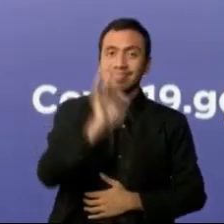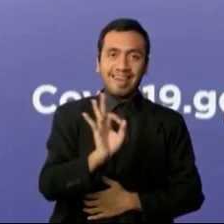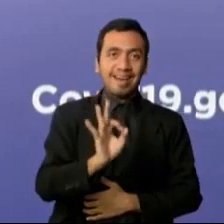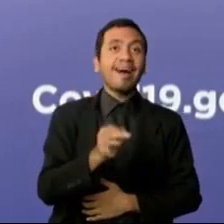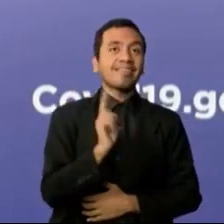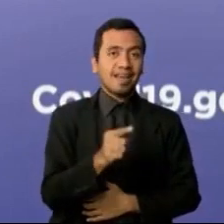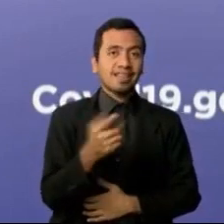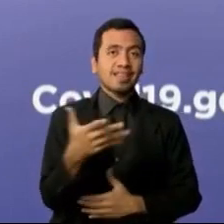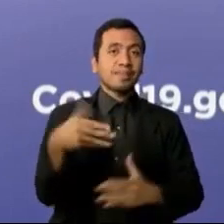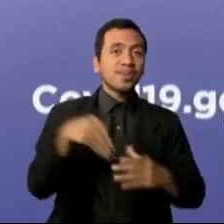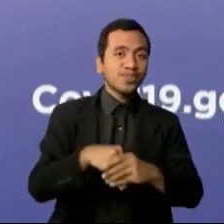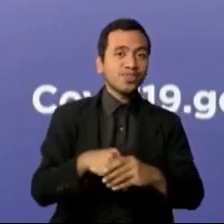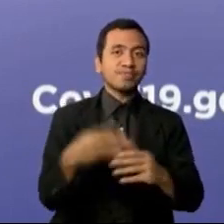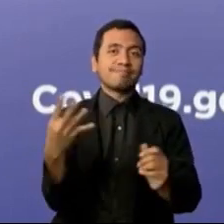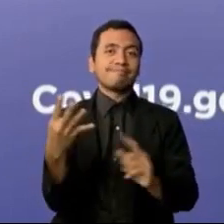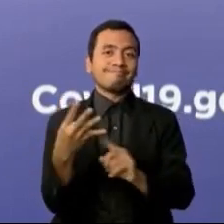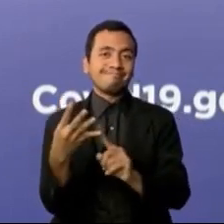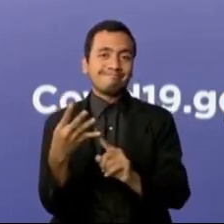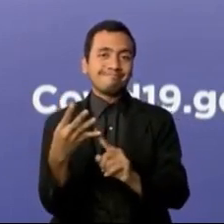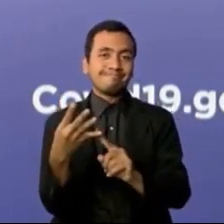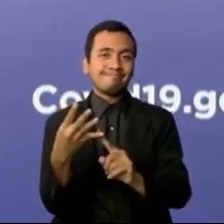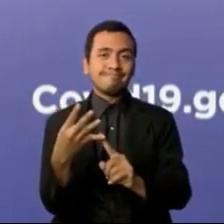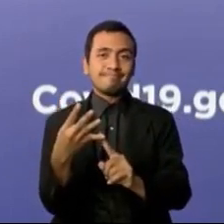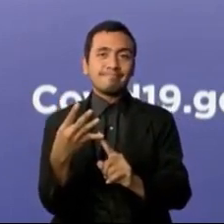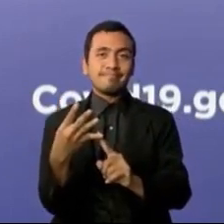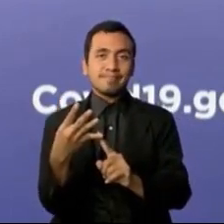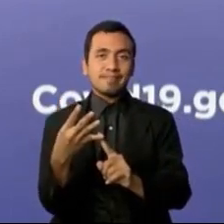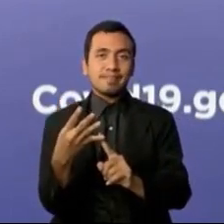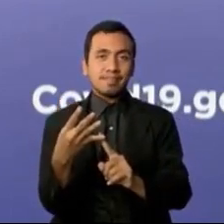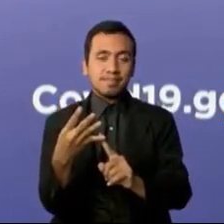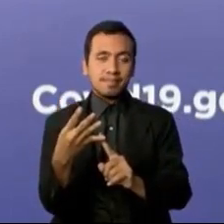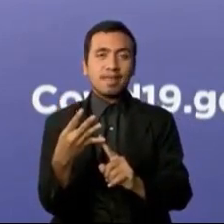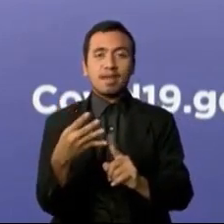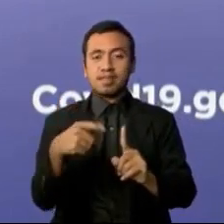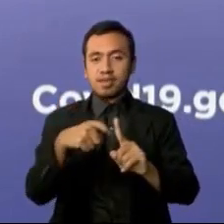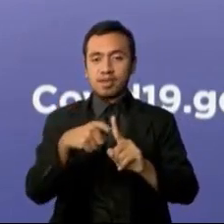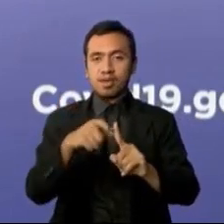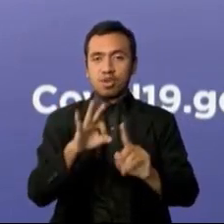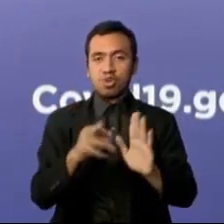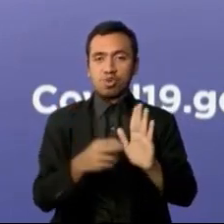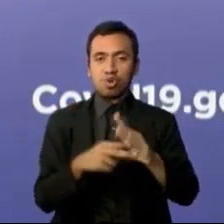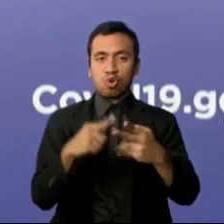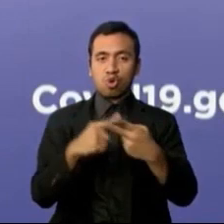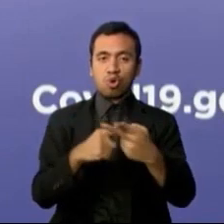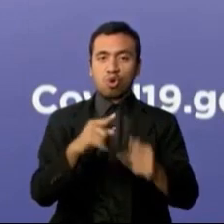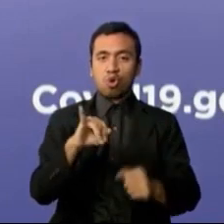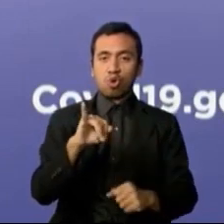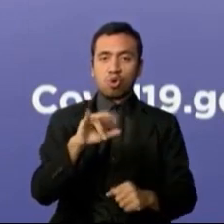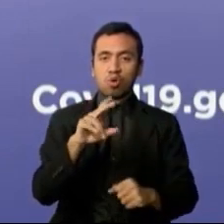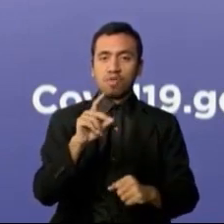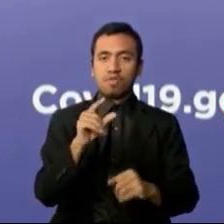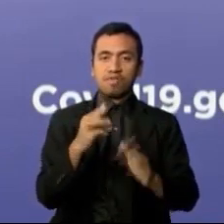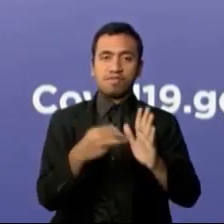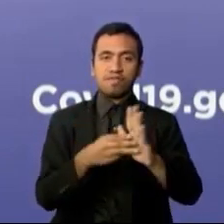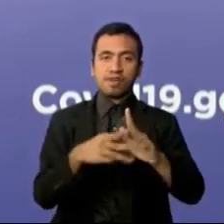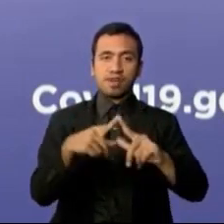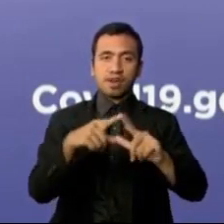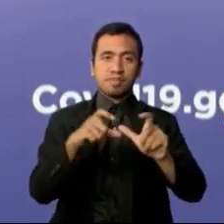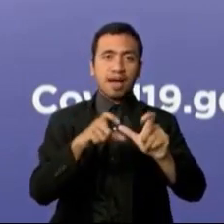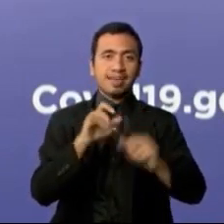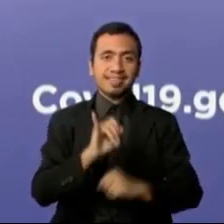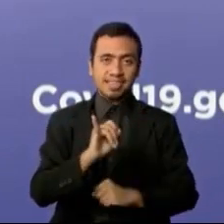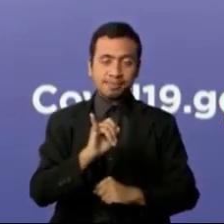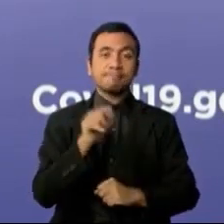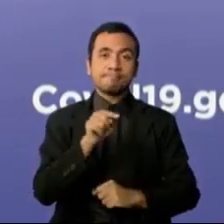asimtomatis ini adalah termasuk didalam kelompok pasien yang konfirmasi Oleh karena itu saudara basis perhitungan